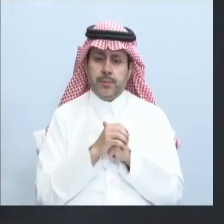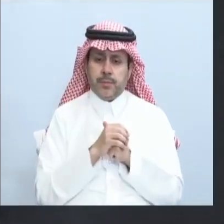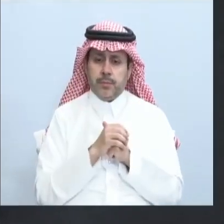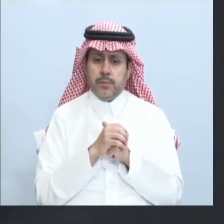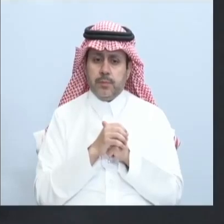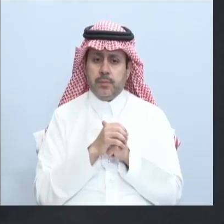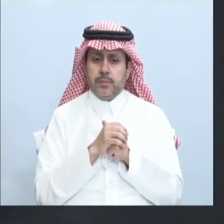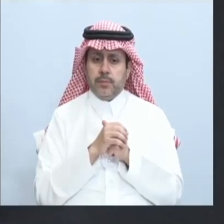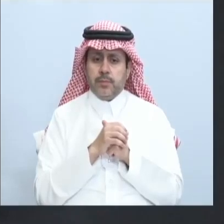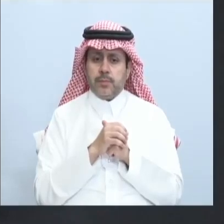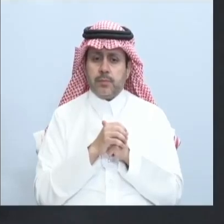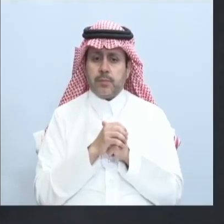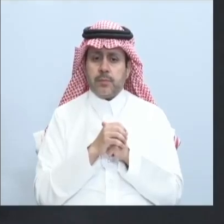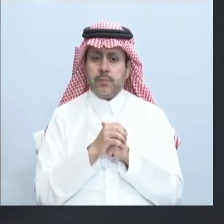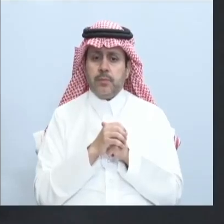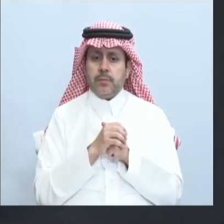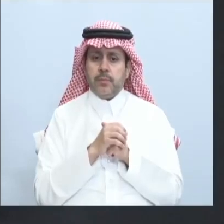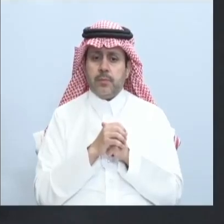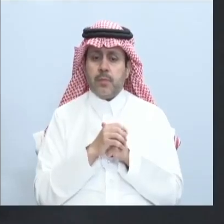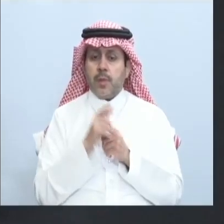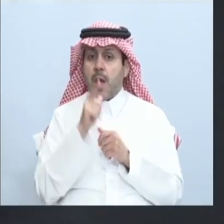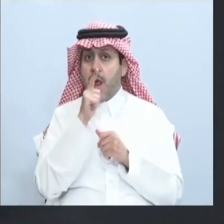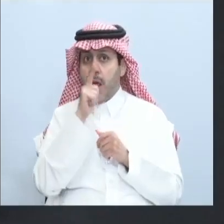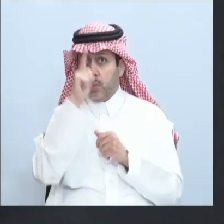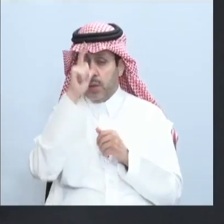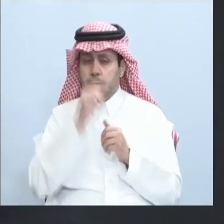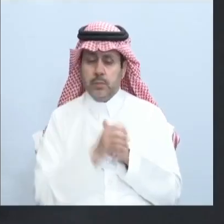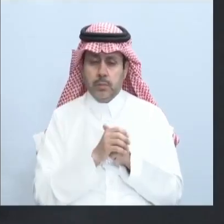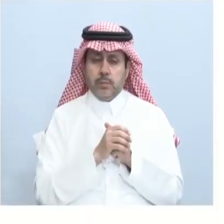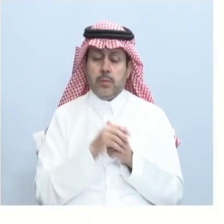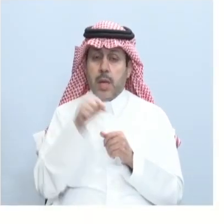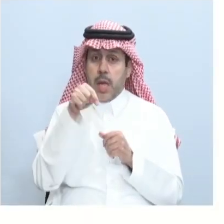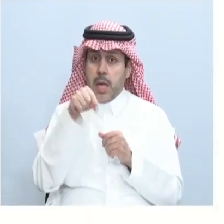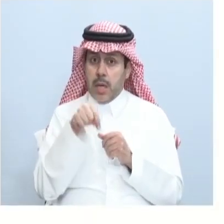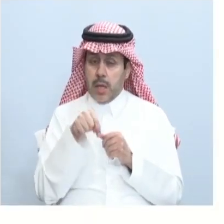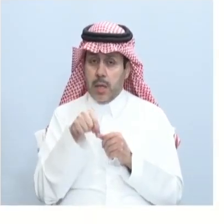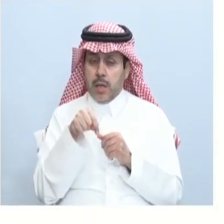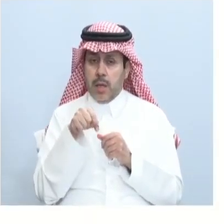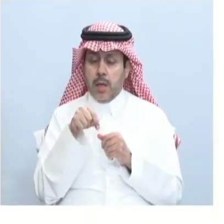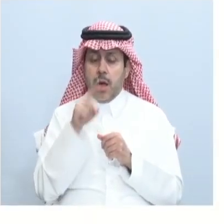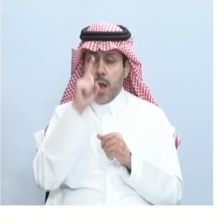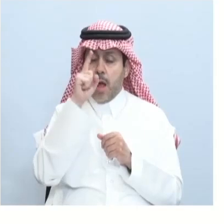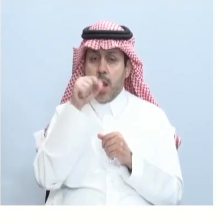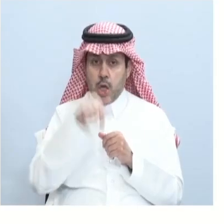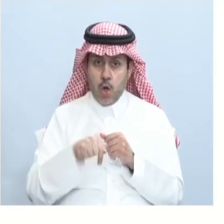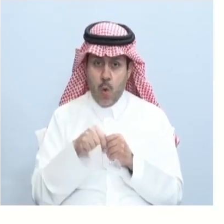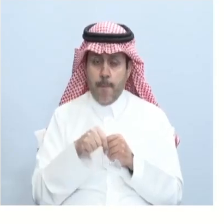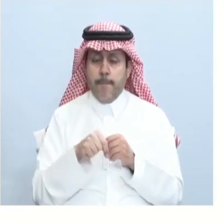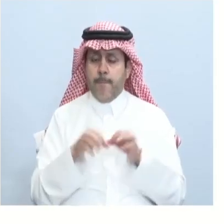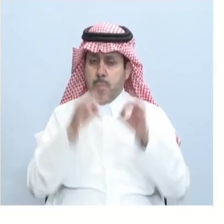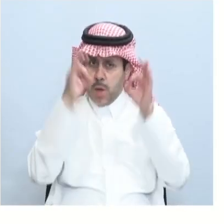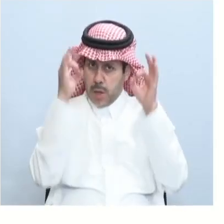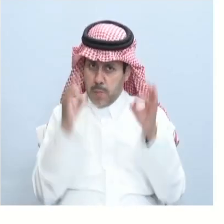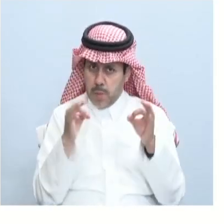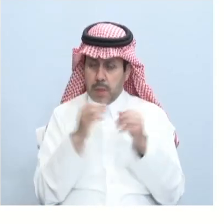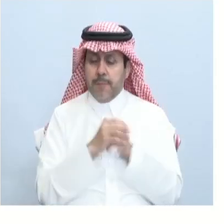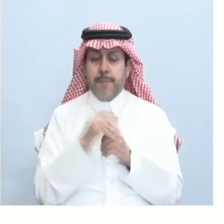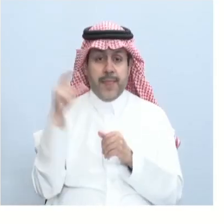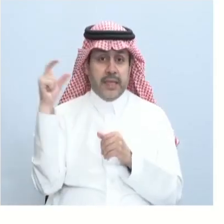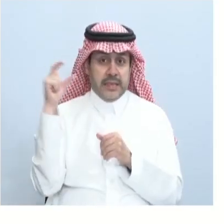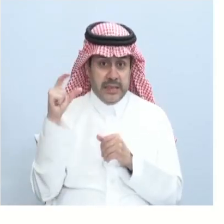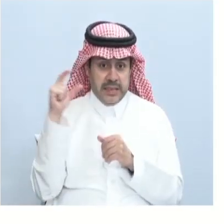يثبته على هذا الدين قال الله تعالى اليوم اكملت لكم دينكم واتممت عليكم